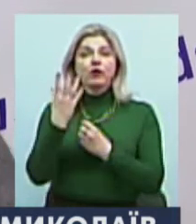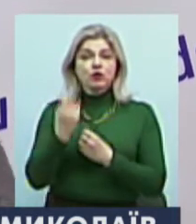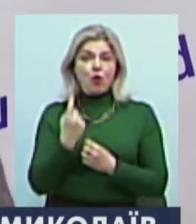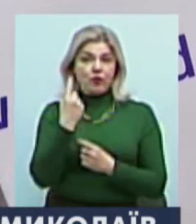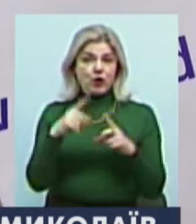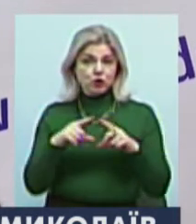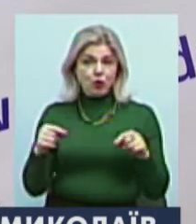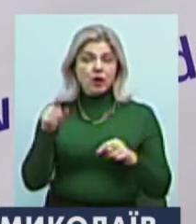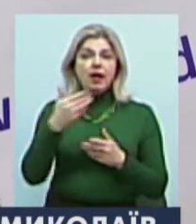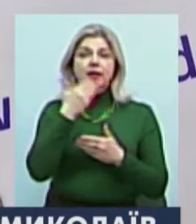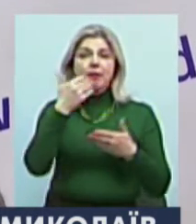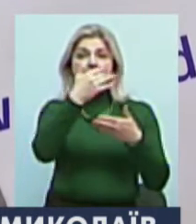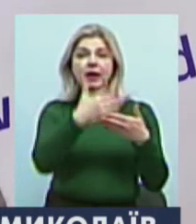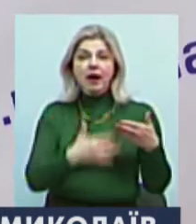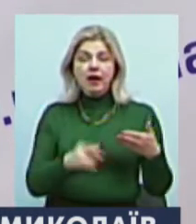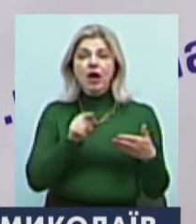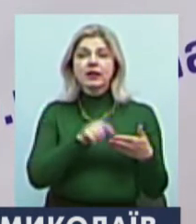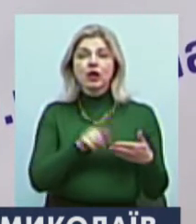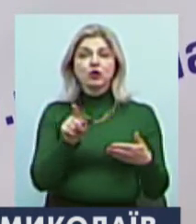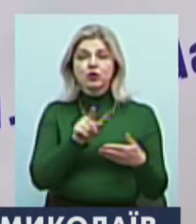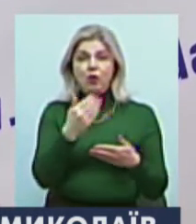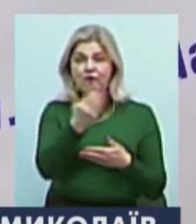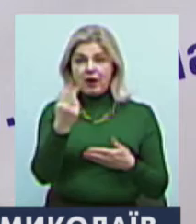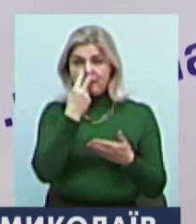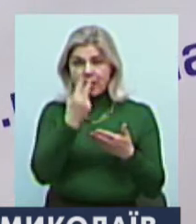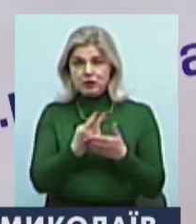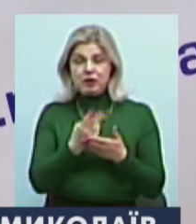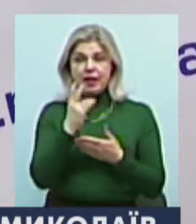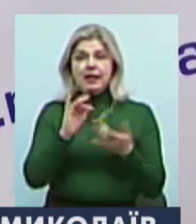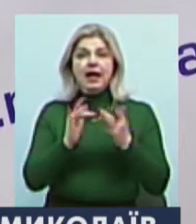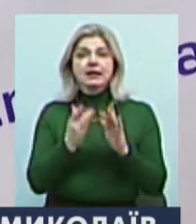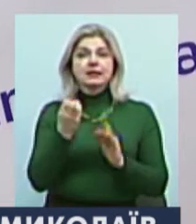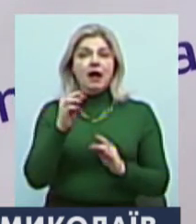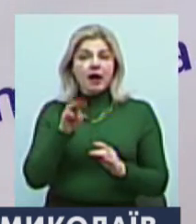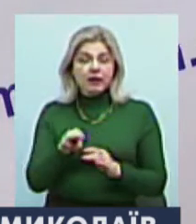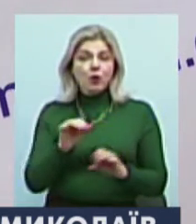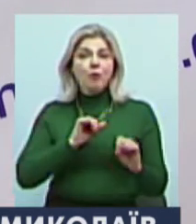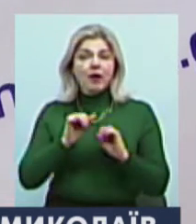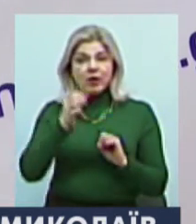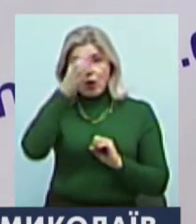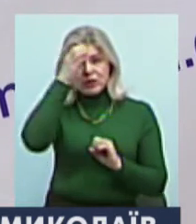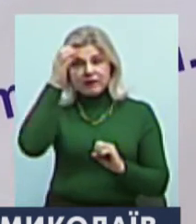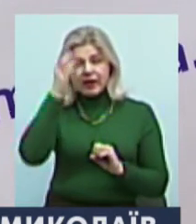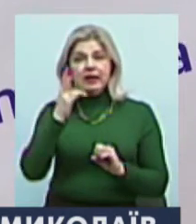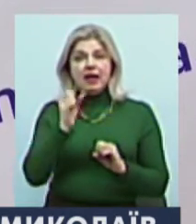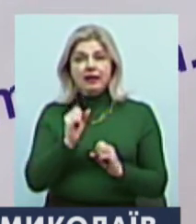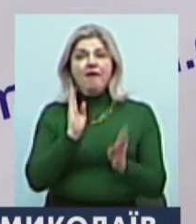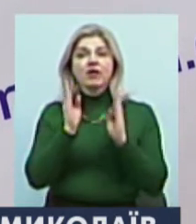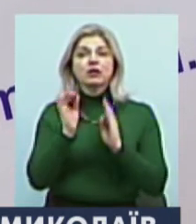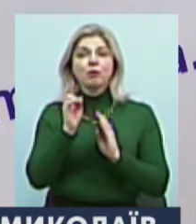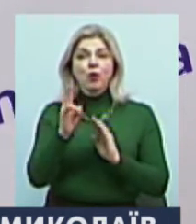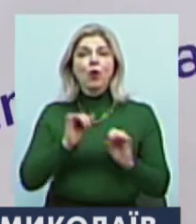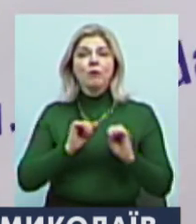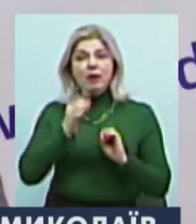Її немає в переліку у тих, що ви бачите на в сайтах управління освіти, на сторінці Фейсбука